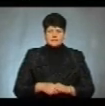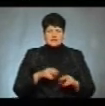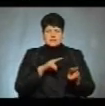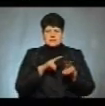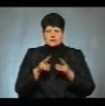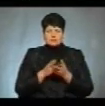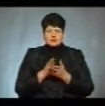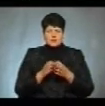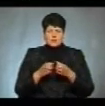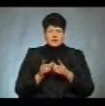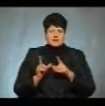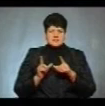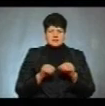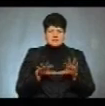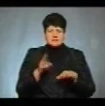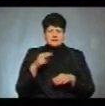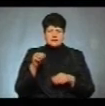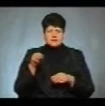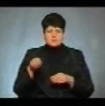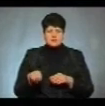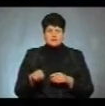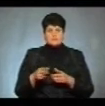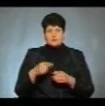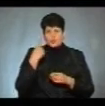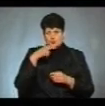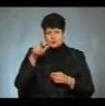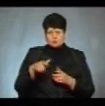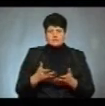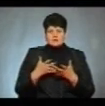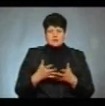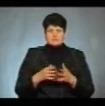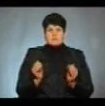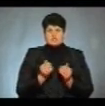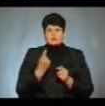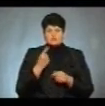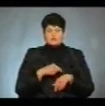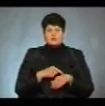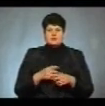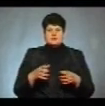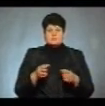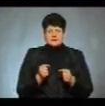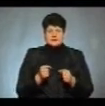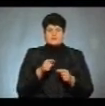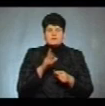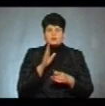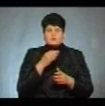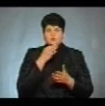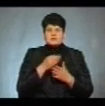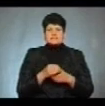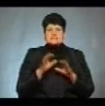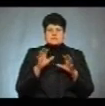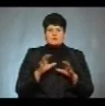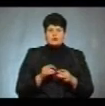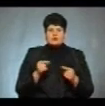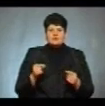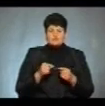Слідчо-оперативна група, яка виїжджала на місце ДТП, особу водія встановила. Менш як за годину його затримали. Тепер Заліщанин буде відповідати перед законом відповідно до